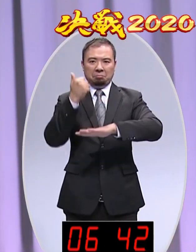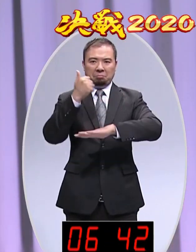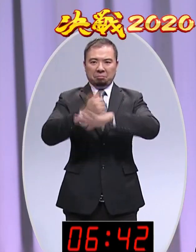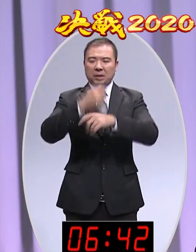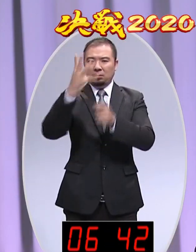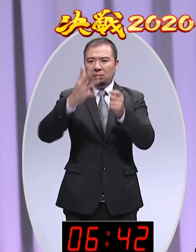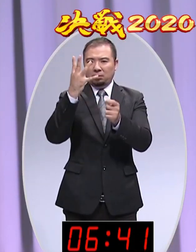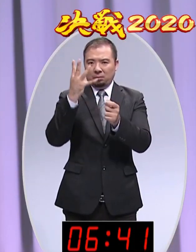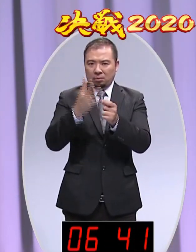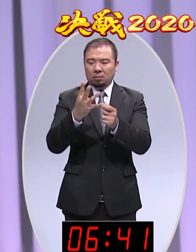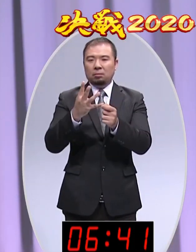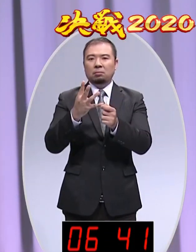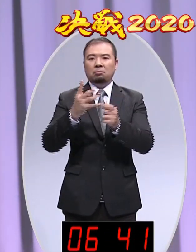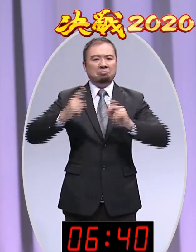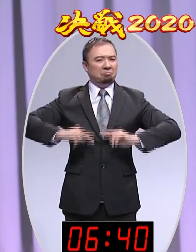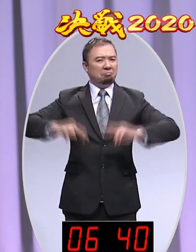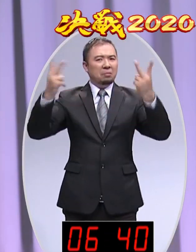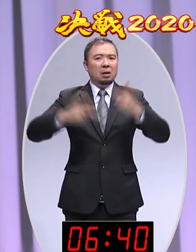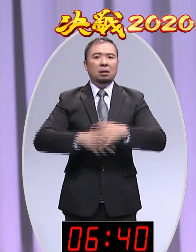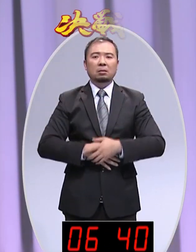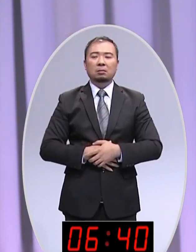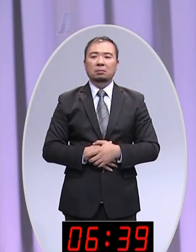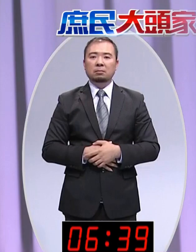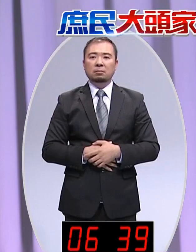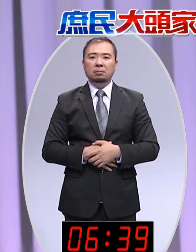正。什么叫做